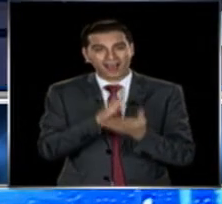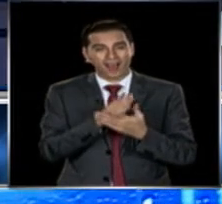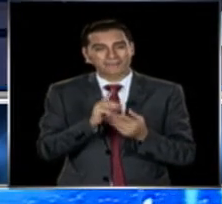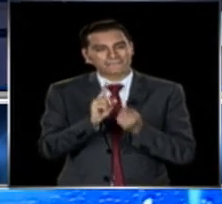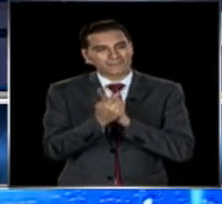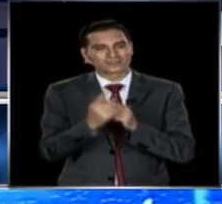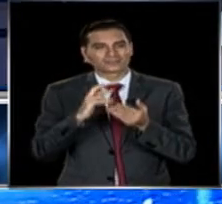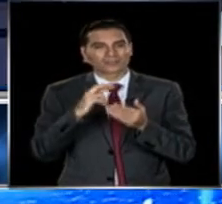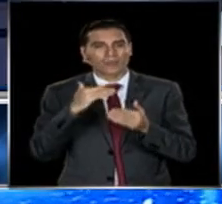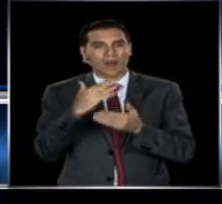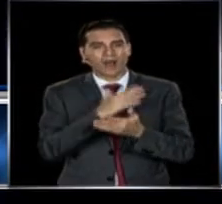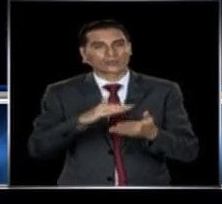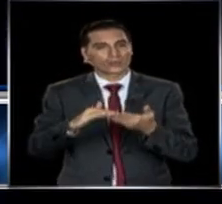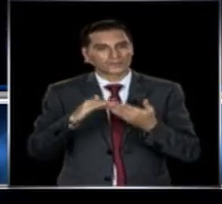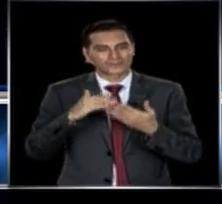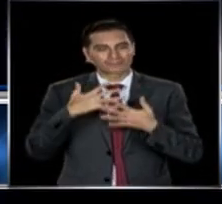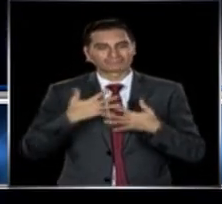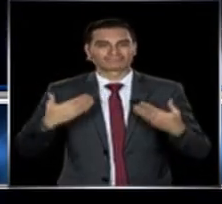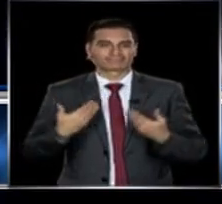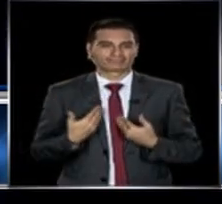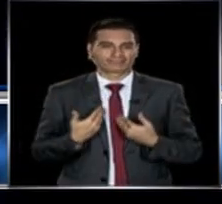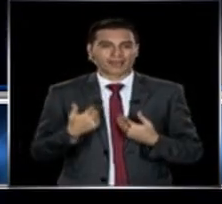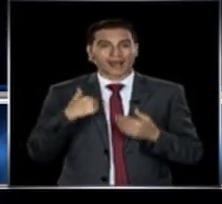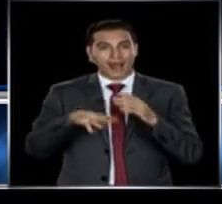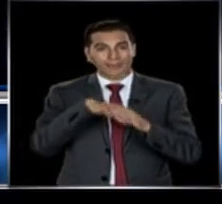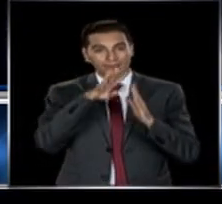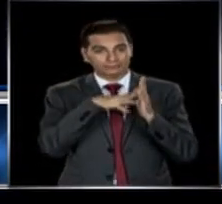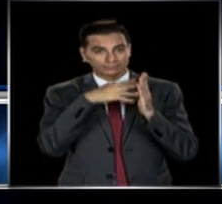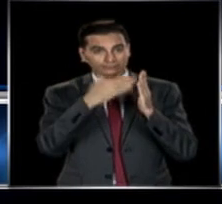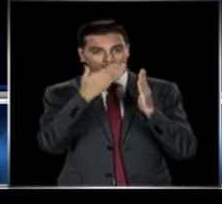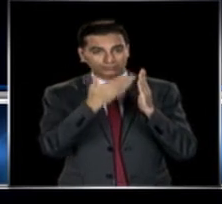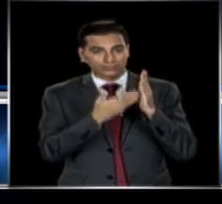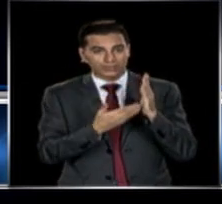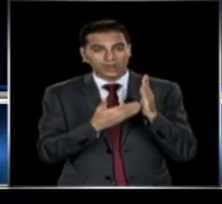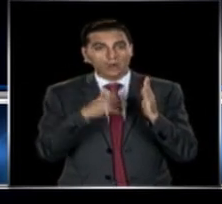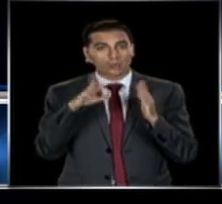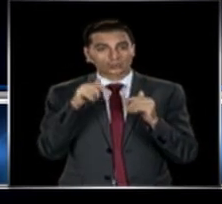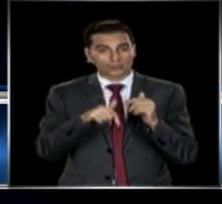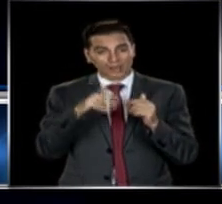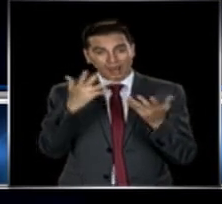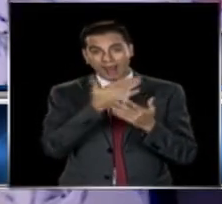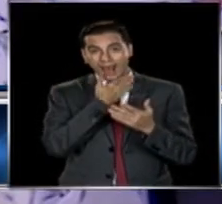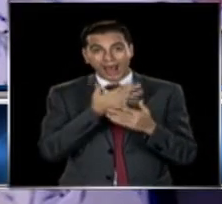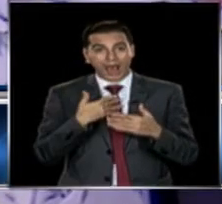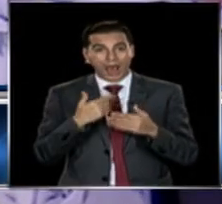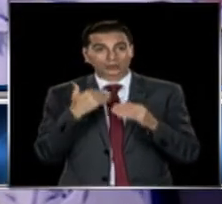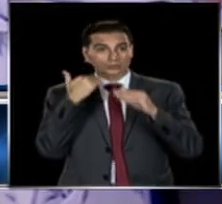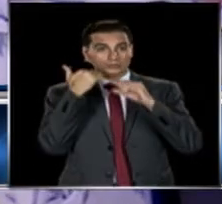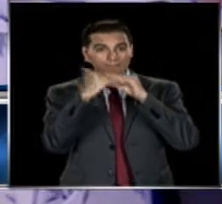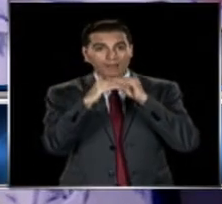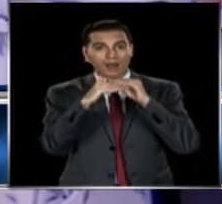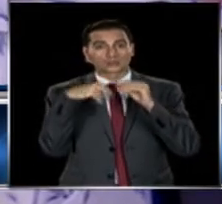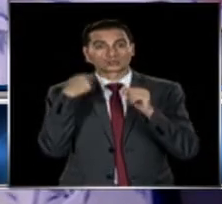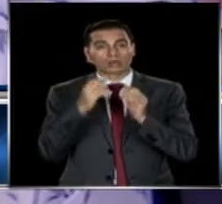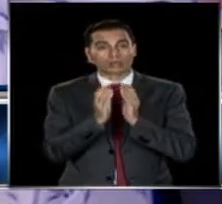قاعده البيانات المتكامله عن التطوع، بتسجل نفسك، بتقول انا عايزه اتطوع في المجال الفلاني، عايزه